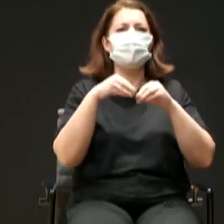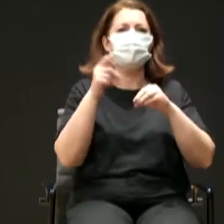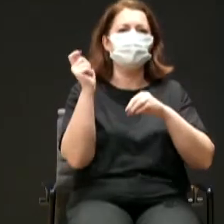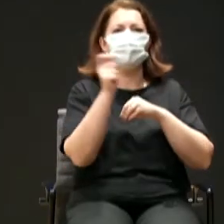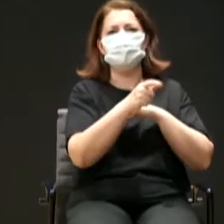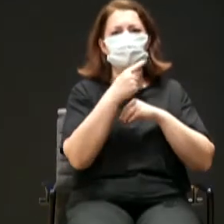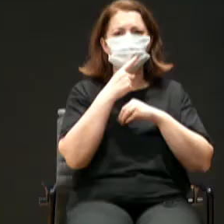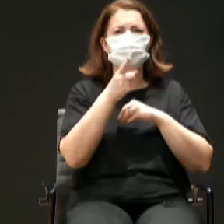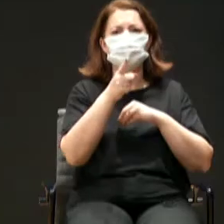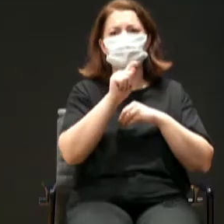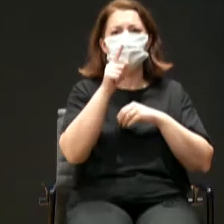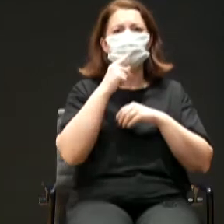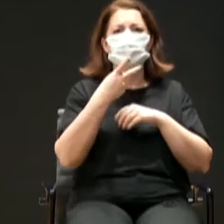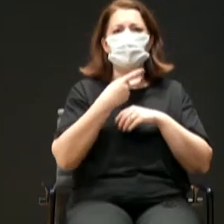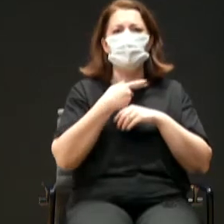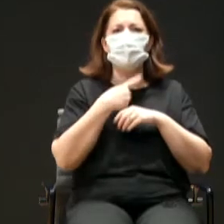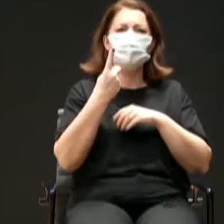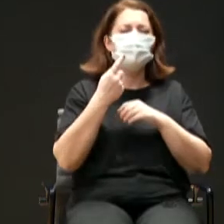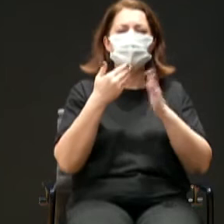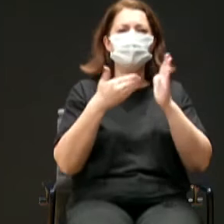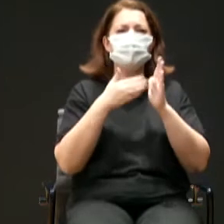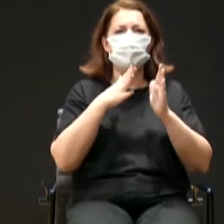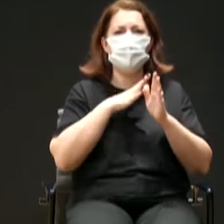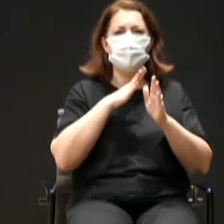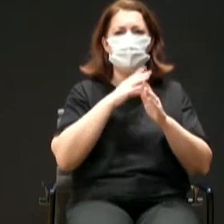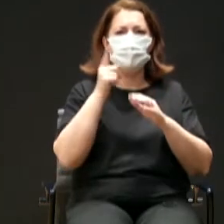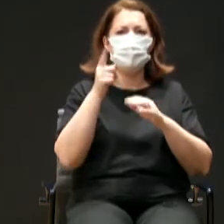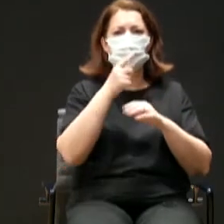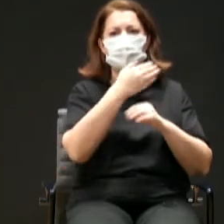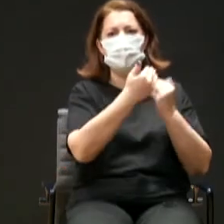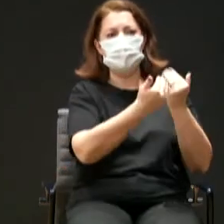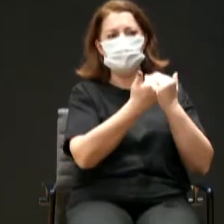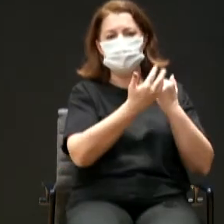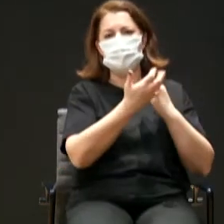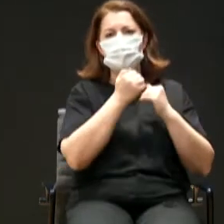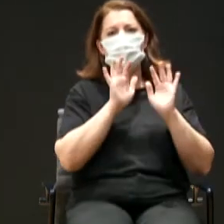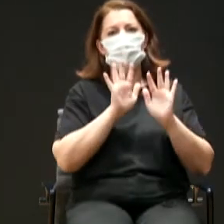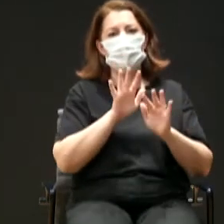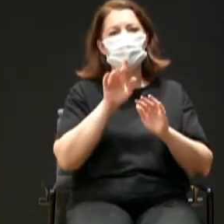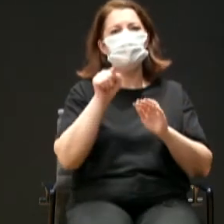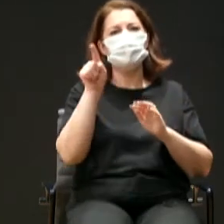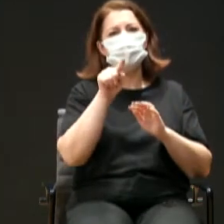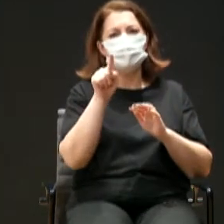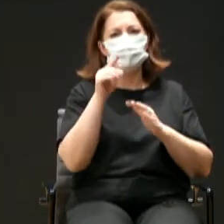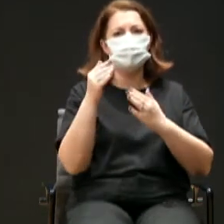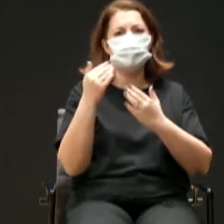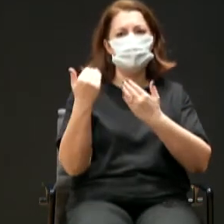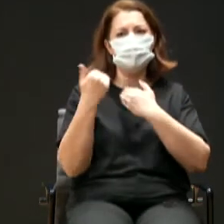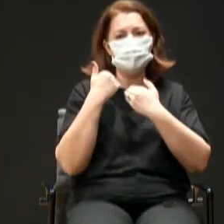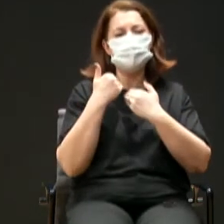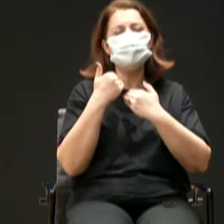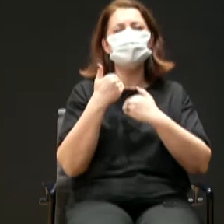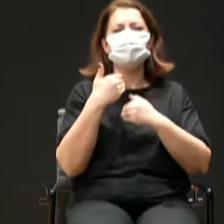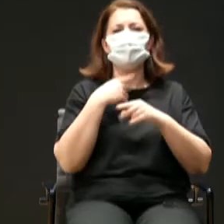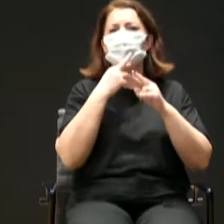bir danışmanım var Osman Bey. Yani ondan gerek teknik destek alıyorum. Ama sizi de bu anlamda desteklerinizi rica edin. Benim